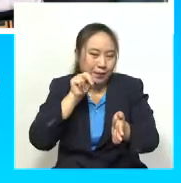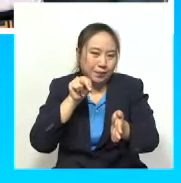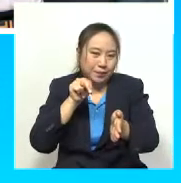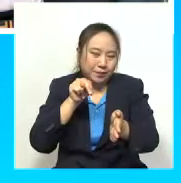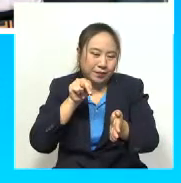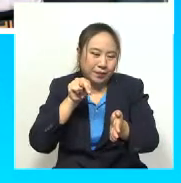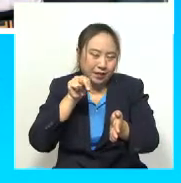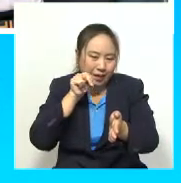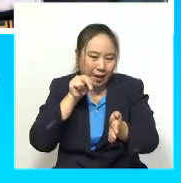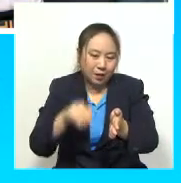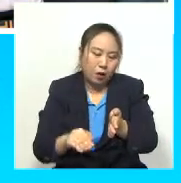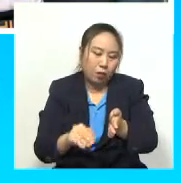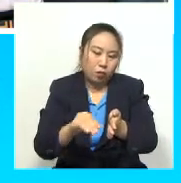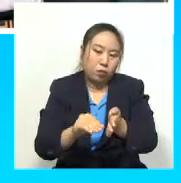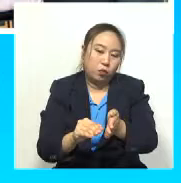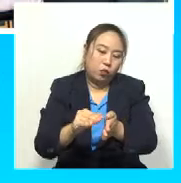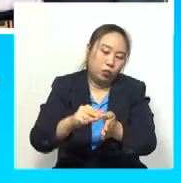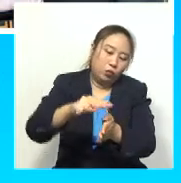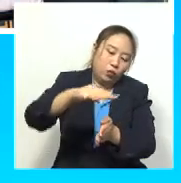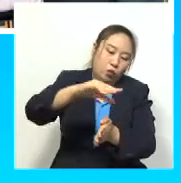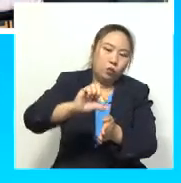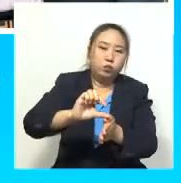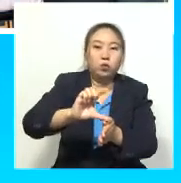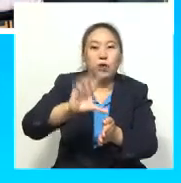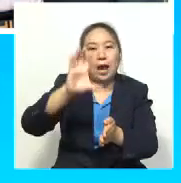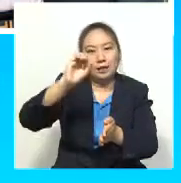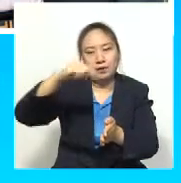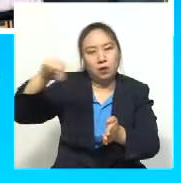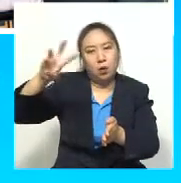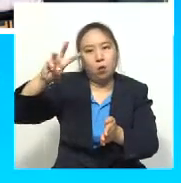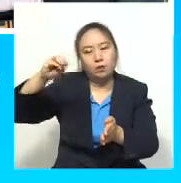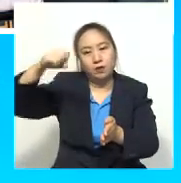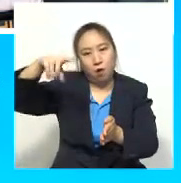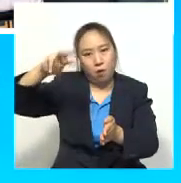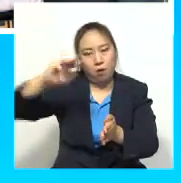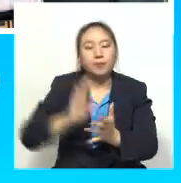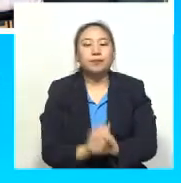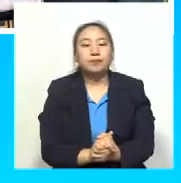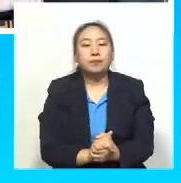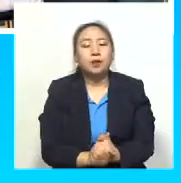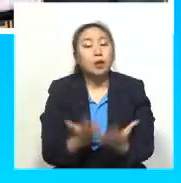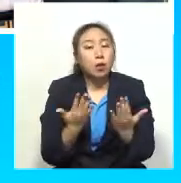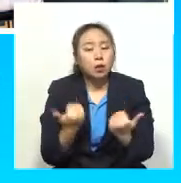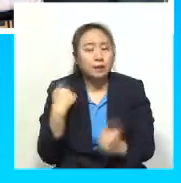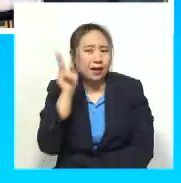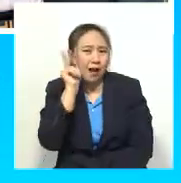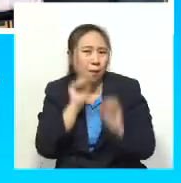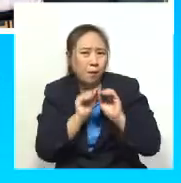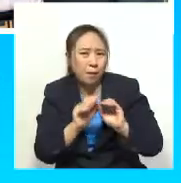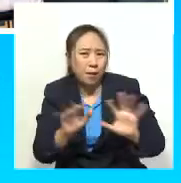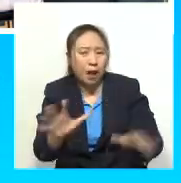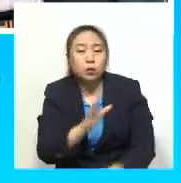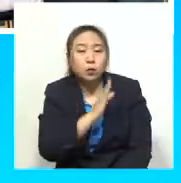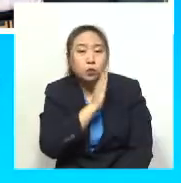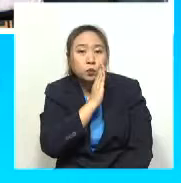ายน้ำล้นนะครับ50ถึง60เซนติเมตรนะครับ ค่ะค่ะอย่างนี้แล้วตอนนี้มีเรื่องของข่าวที่ออกมาบอกว่าเอ๊ะ